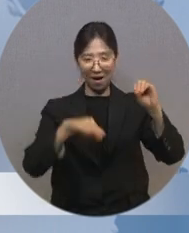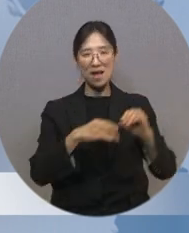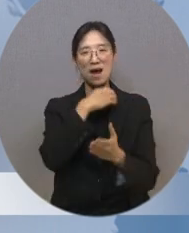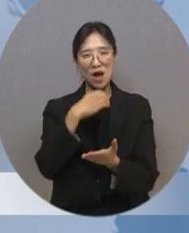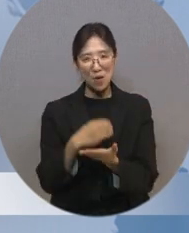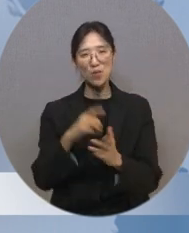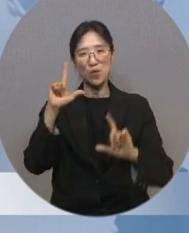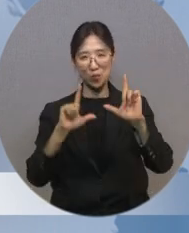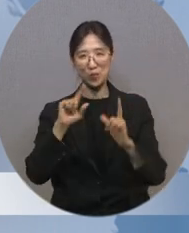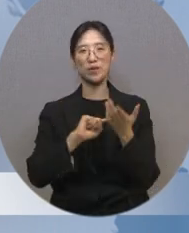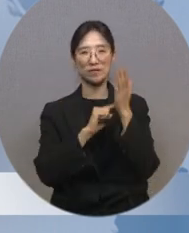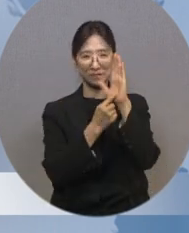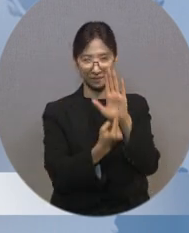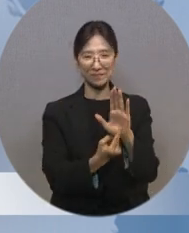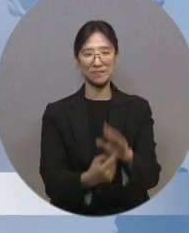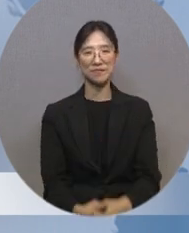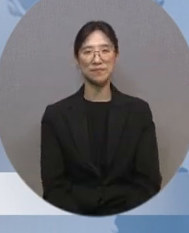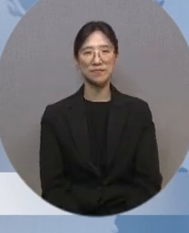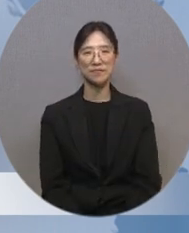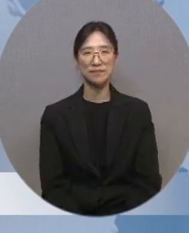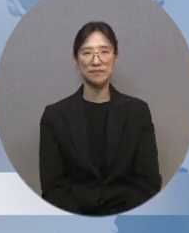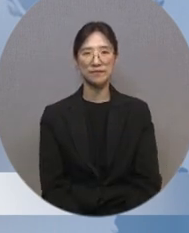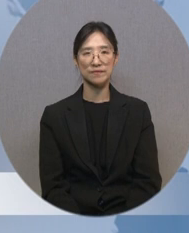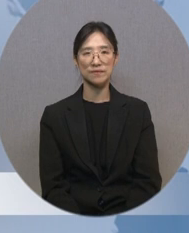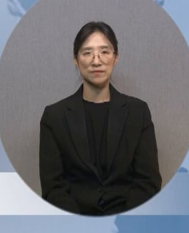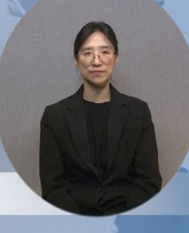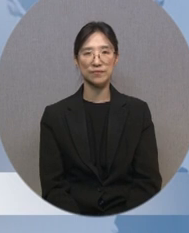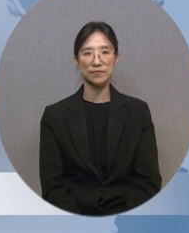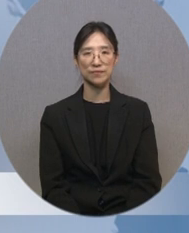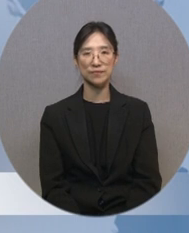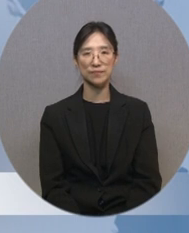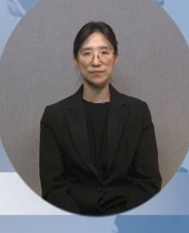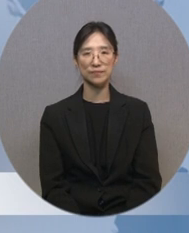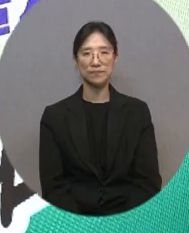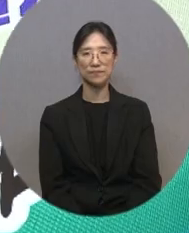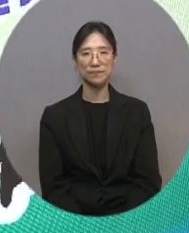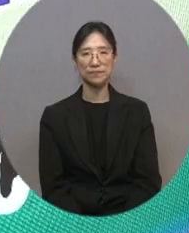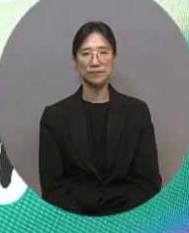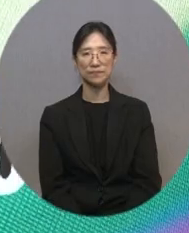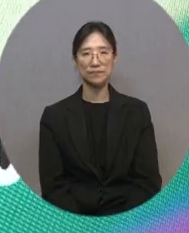장면을 선사했는데요. 안정진 기자가 담아왔습니다.